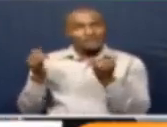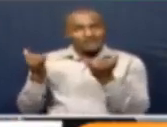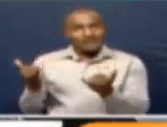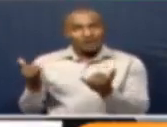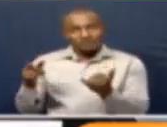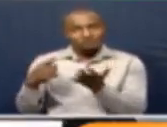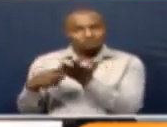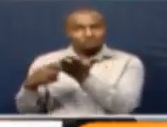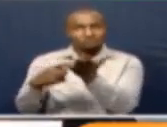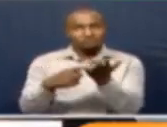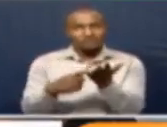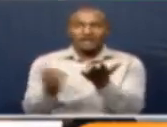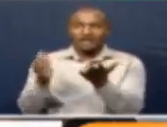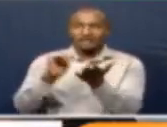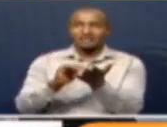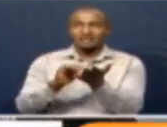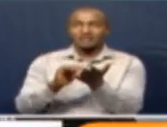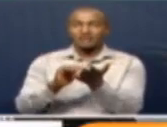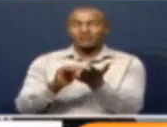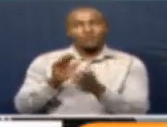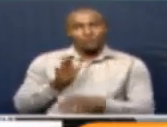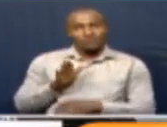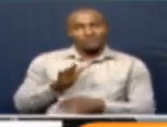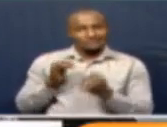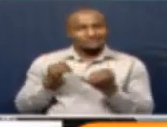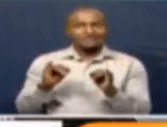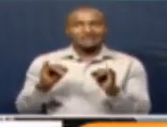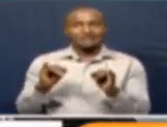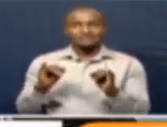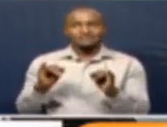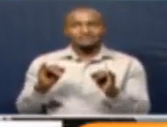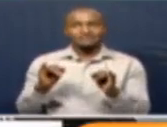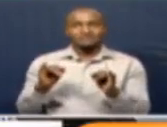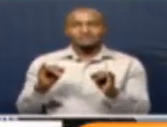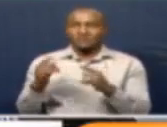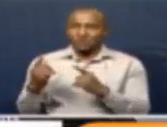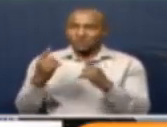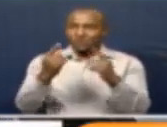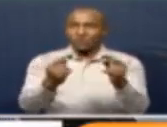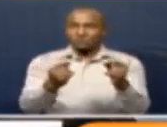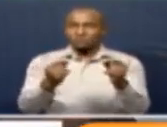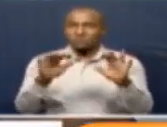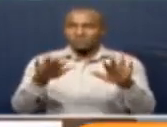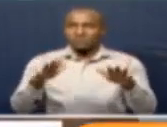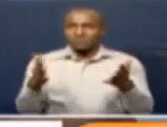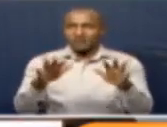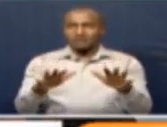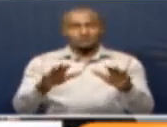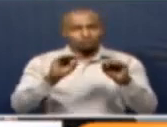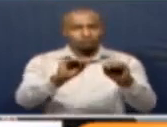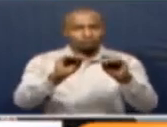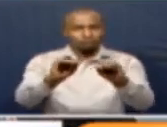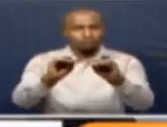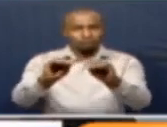mara. Siku hizi wanawake wengi wanajaribu, manake wanawake wanapelekwa kwa bridal shower, wanakwenda wanafundishwa,